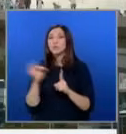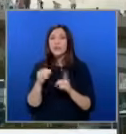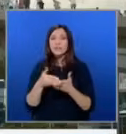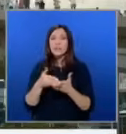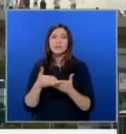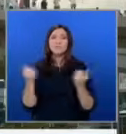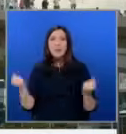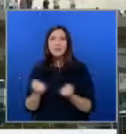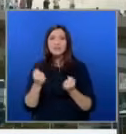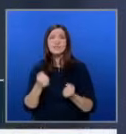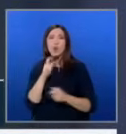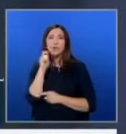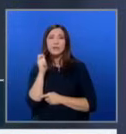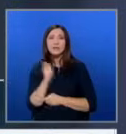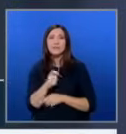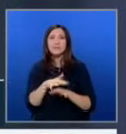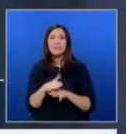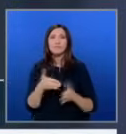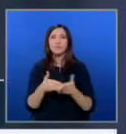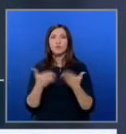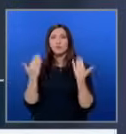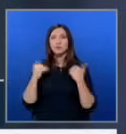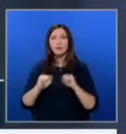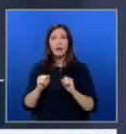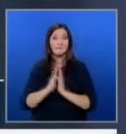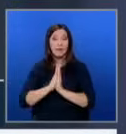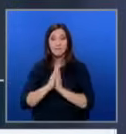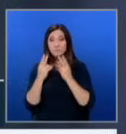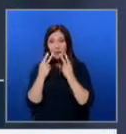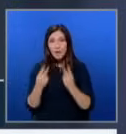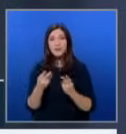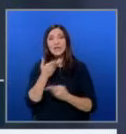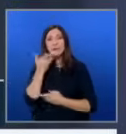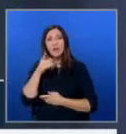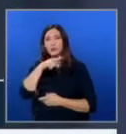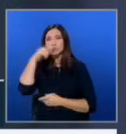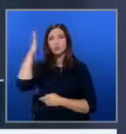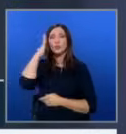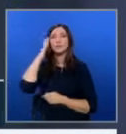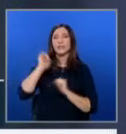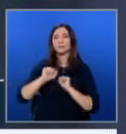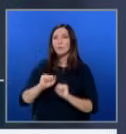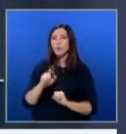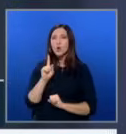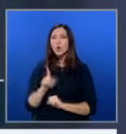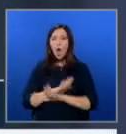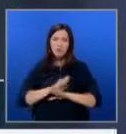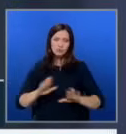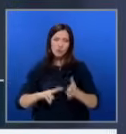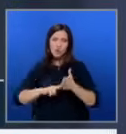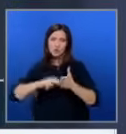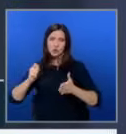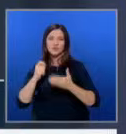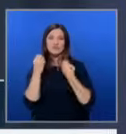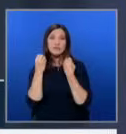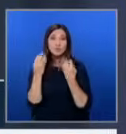за противовъздушна отбрана. Прикамвам ви да следите изявленията на Руското министерство на отбраната, които абсолютно